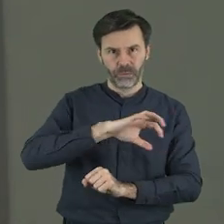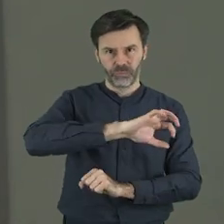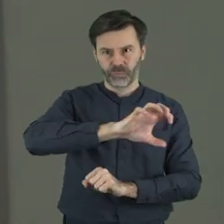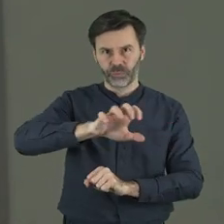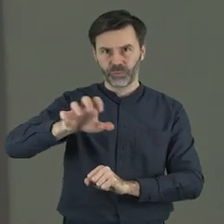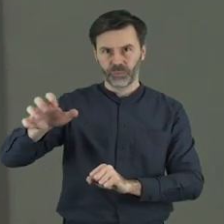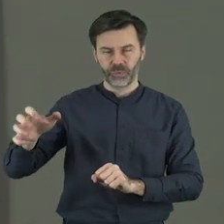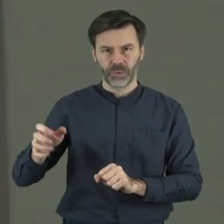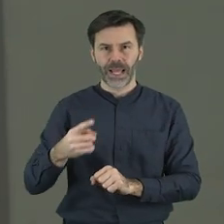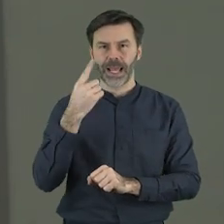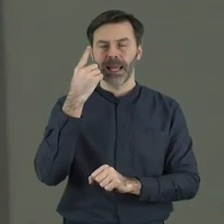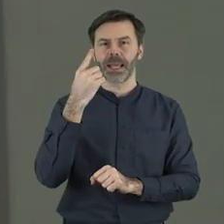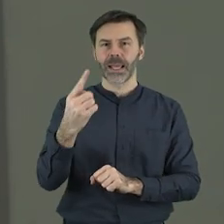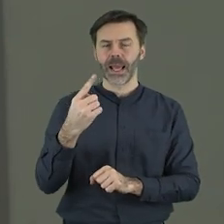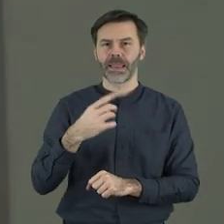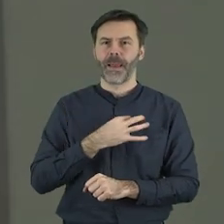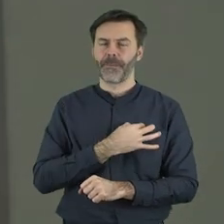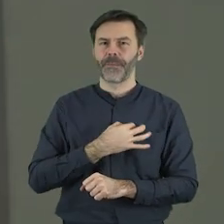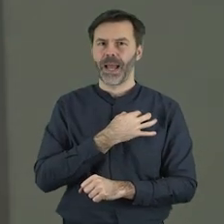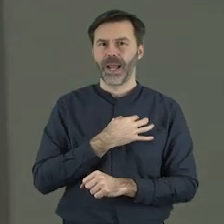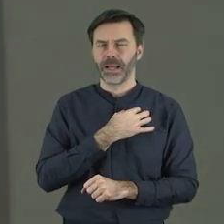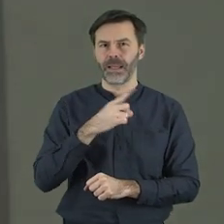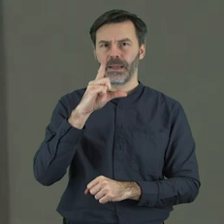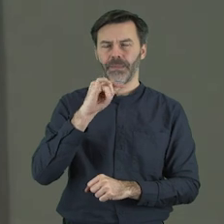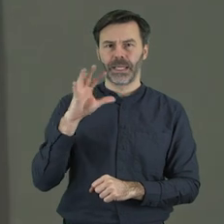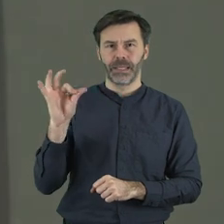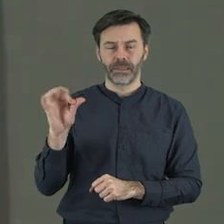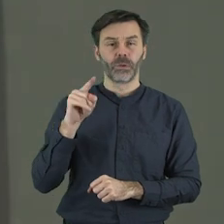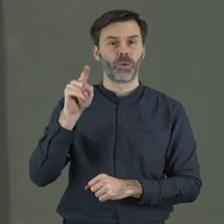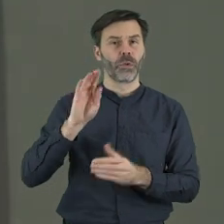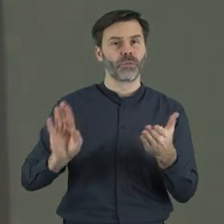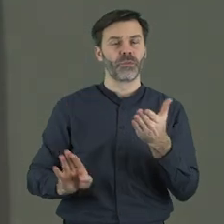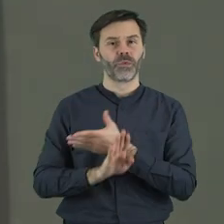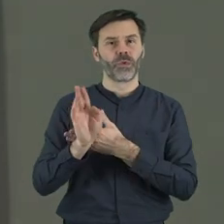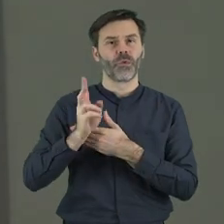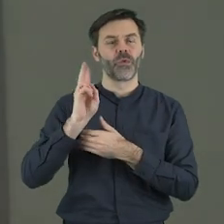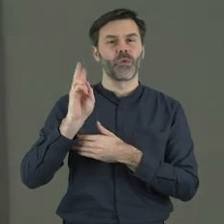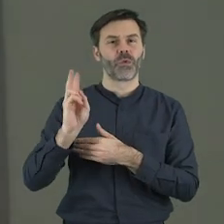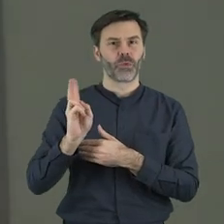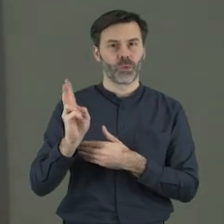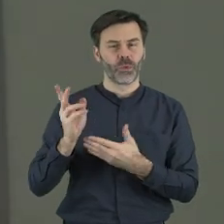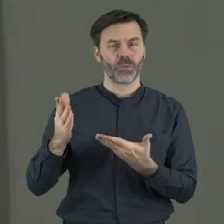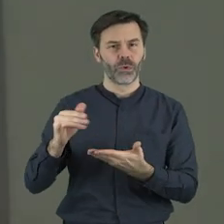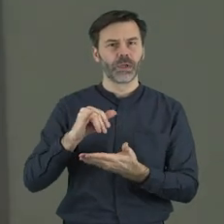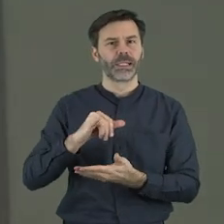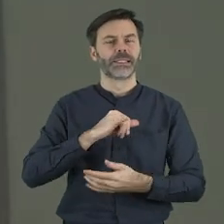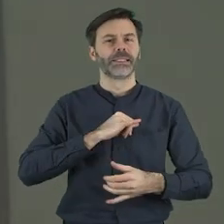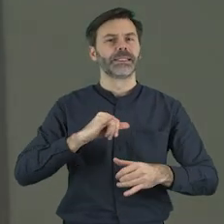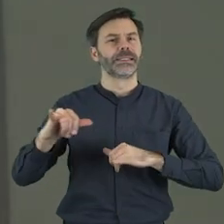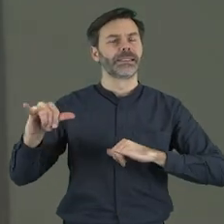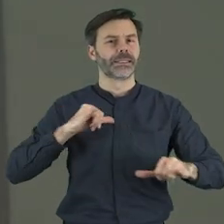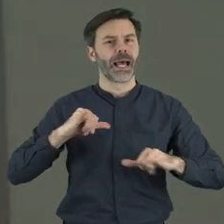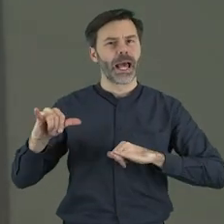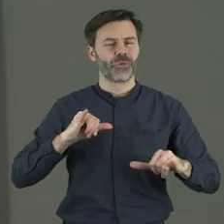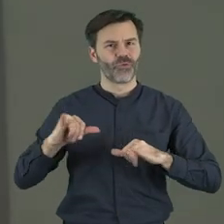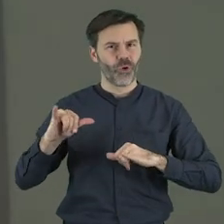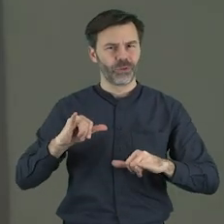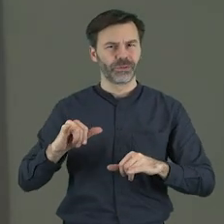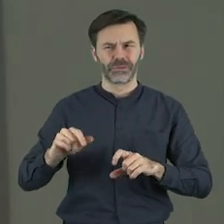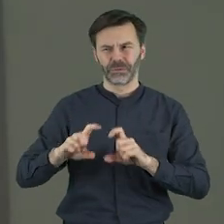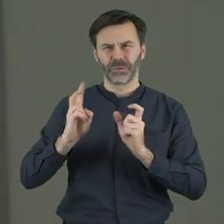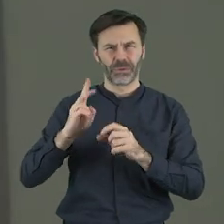która jest reprezentowana w zarządzie województwa przez marszałka i wszystkich członków zarządu, czyli